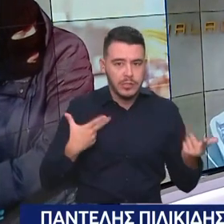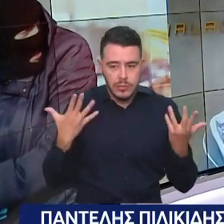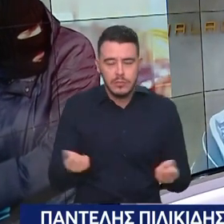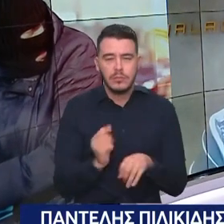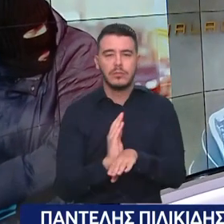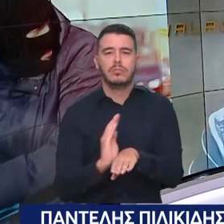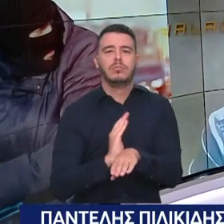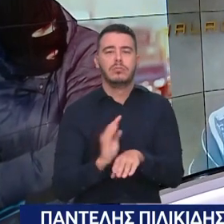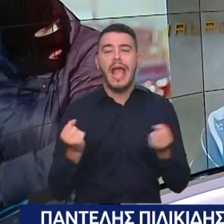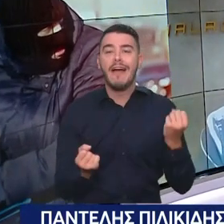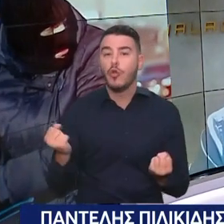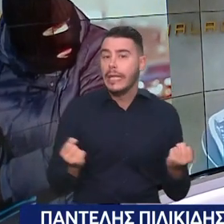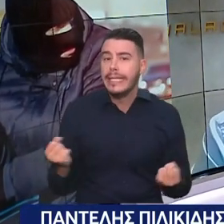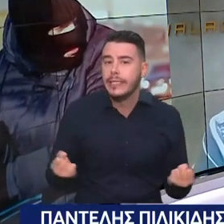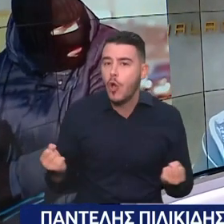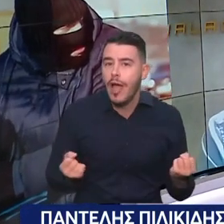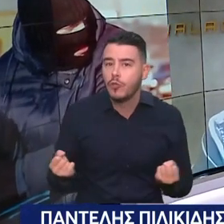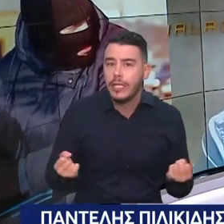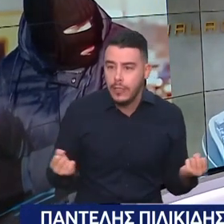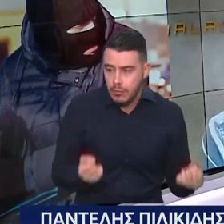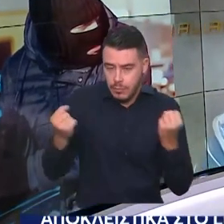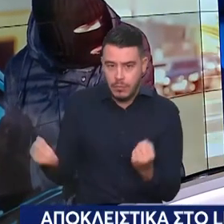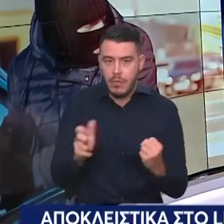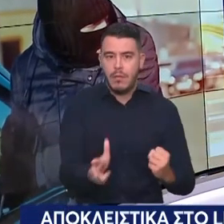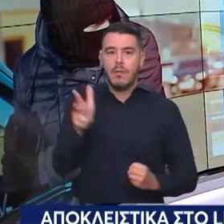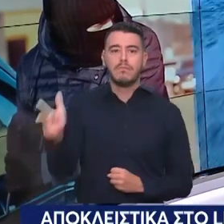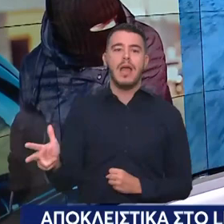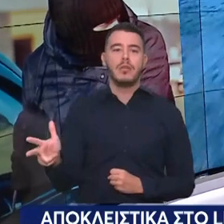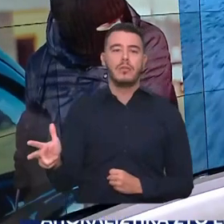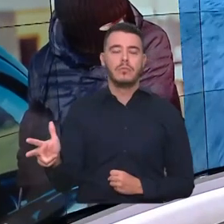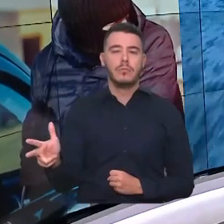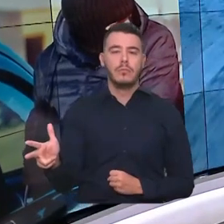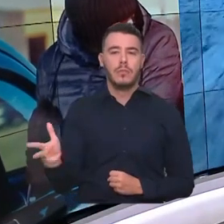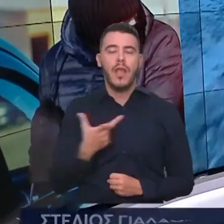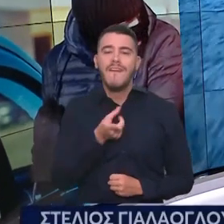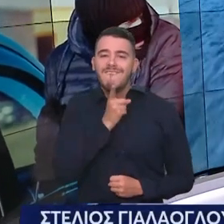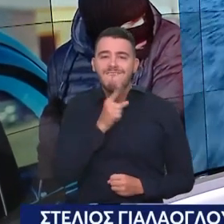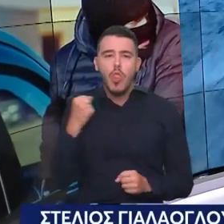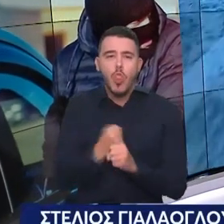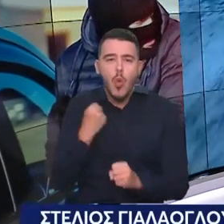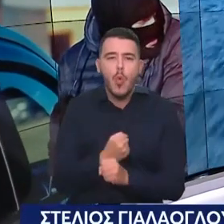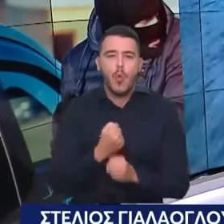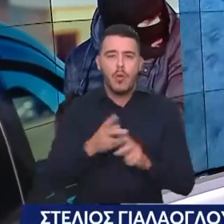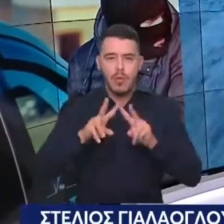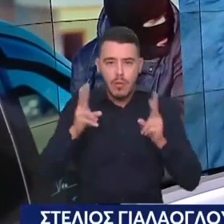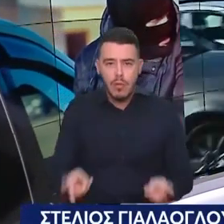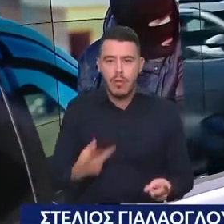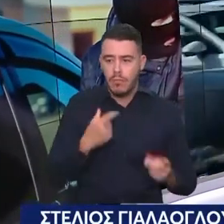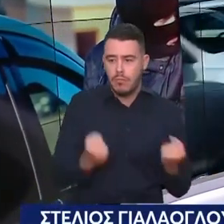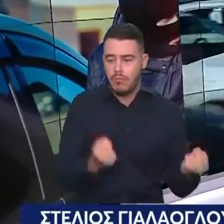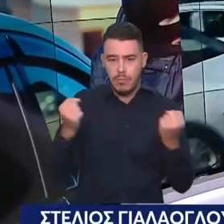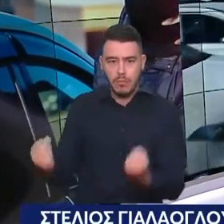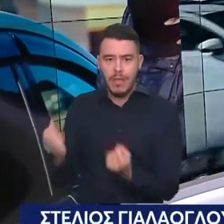που λέτε και πολύ εύστοχο αυτό που λέτε. Έχετε δίκιο, κύριε Πυλικίδη. Το πάρκαρα στο μέρος που δούλευα και έβγαλα τα λεφτά για να το αγοράσω και να το